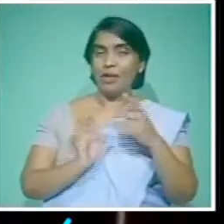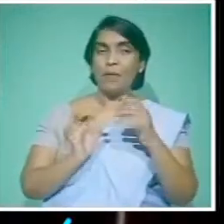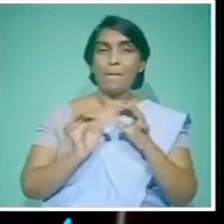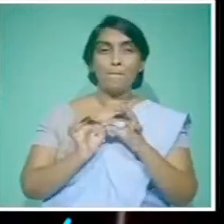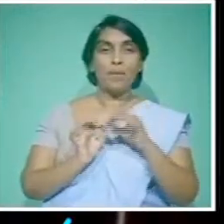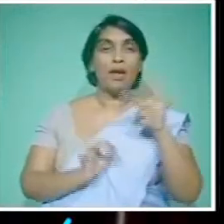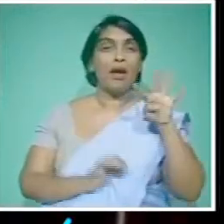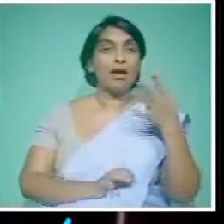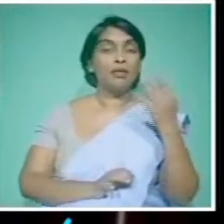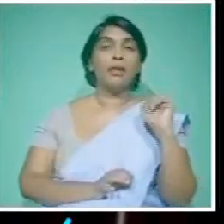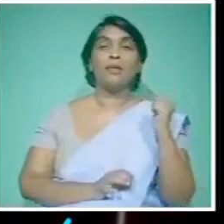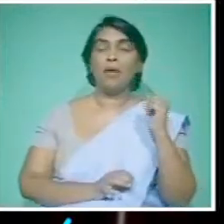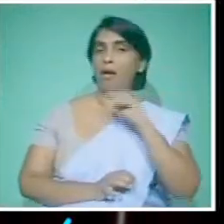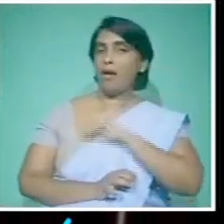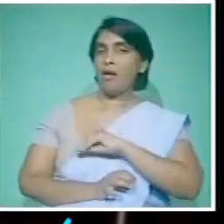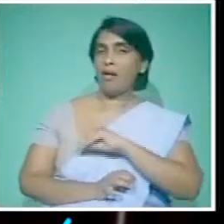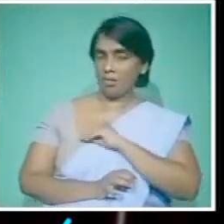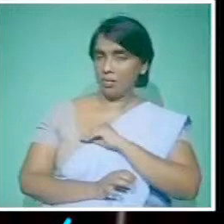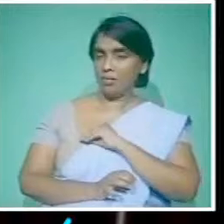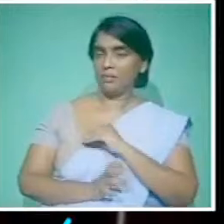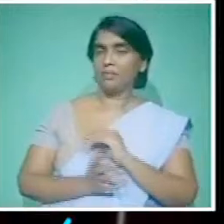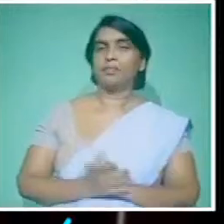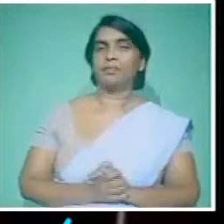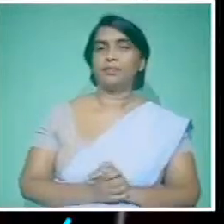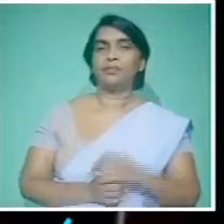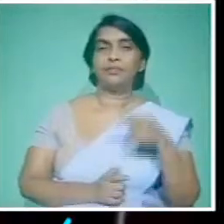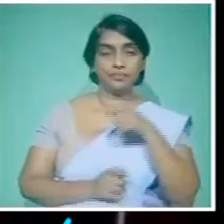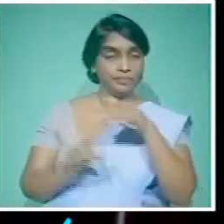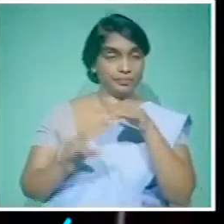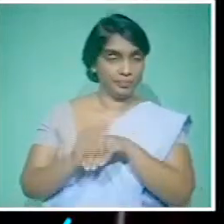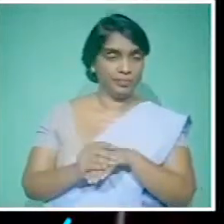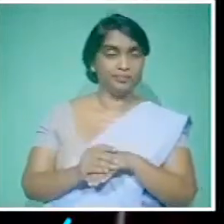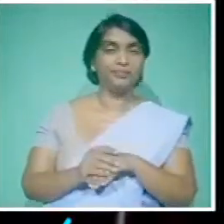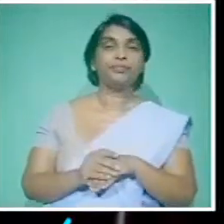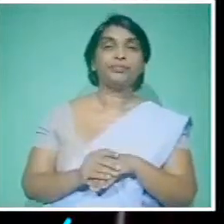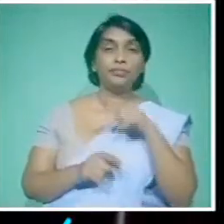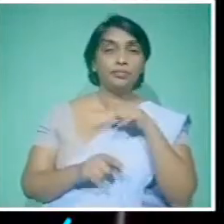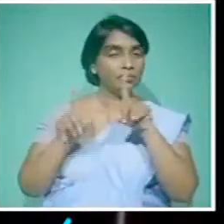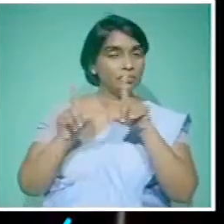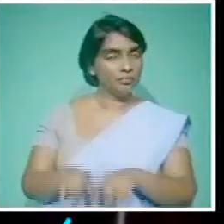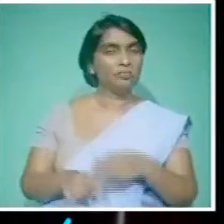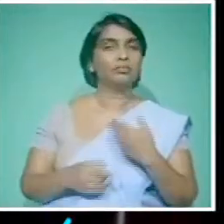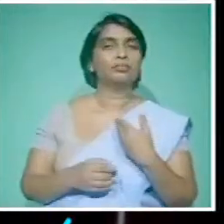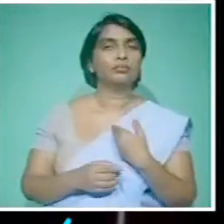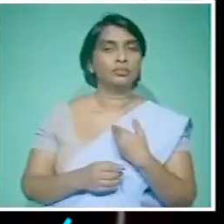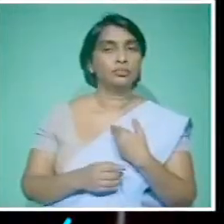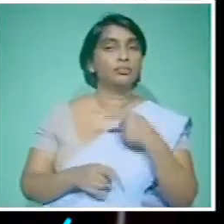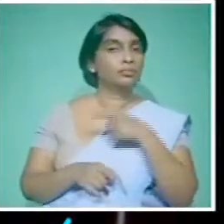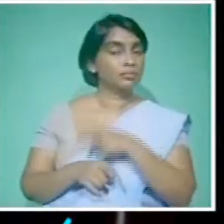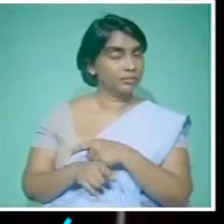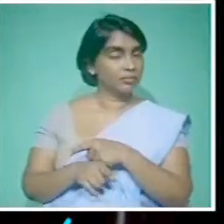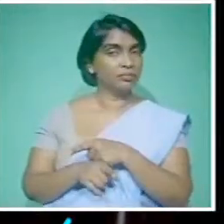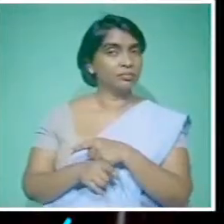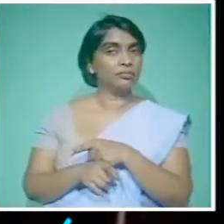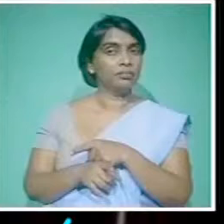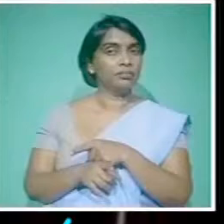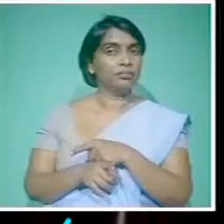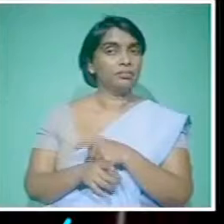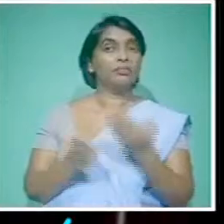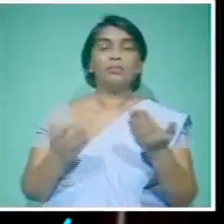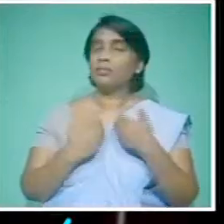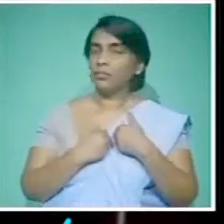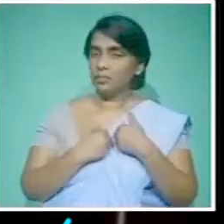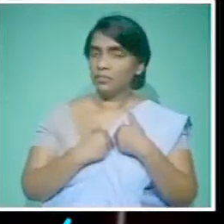බිලියන 450ක ආදායමක් මේක තුලින්. එහෙමනම් මේකේ